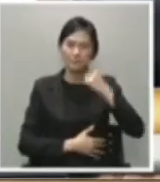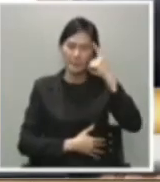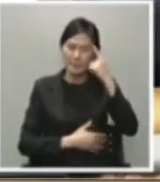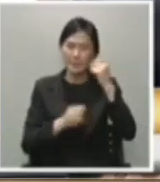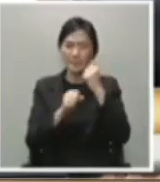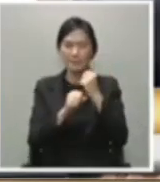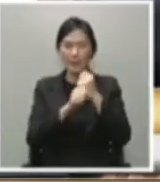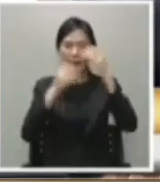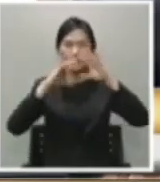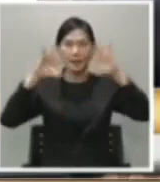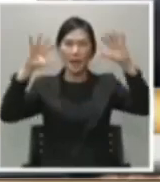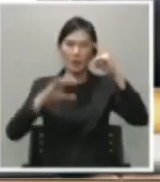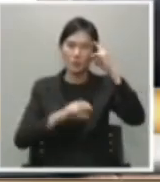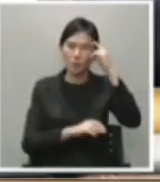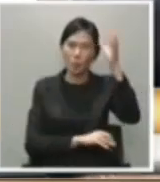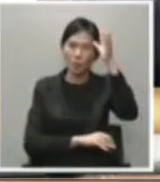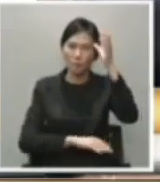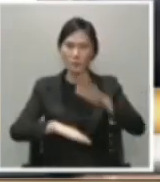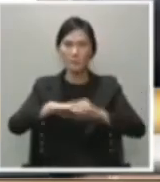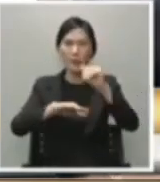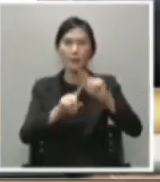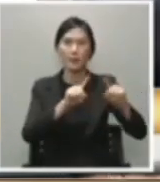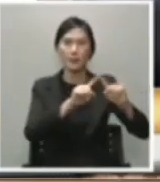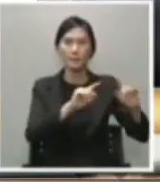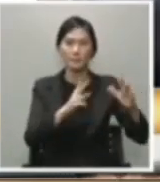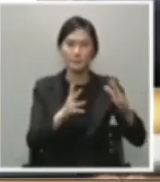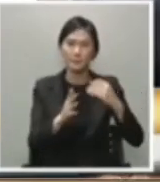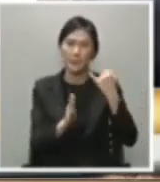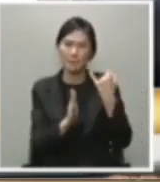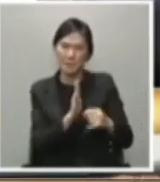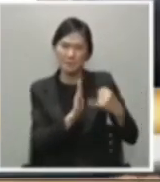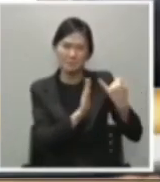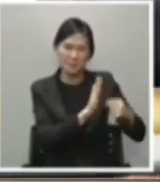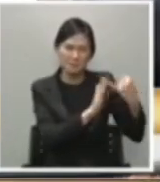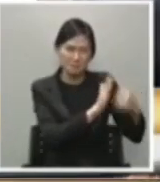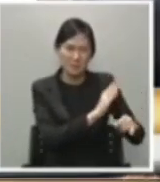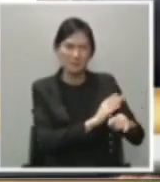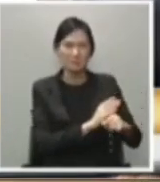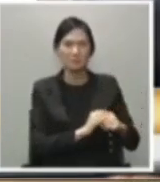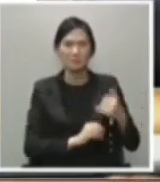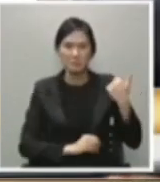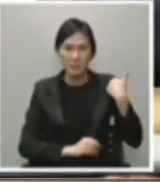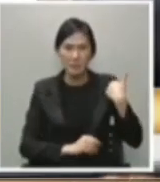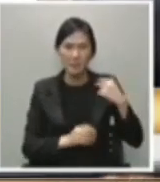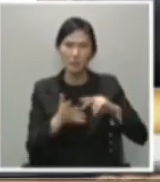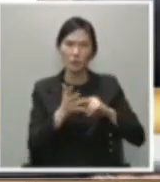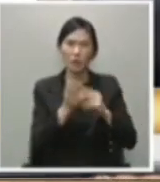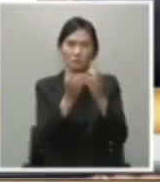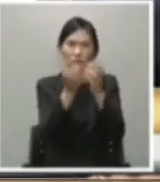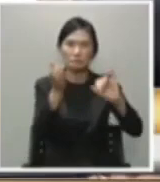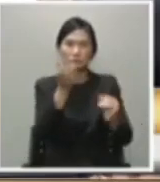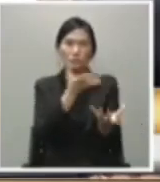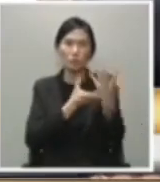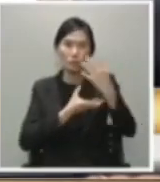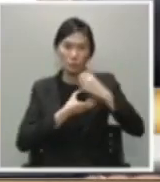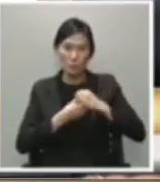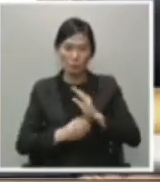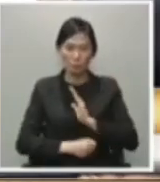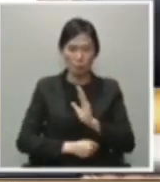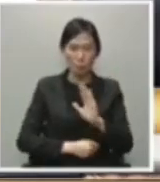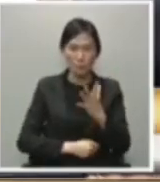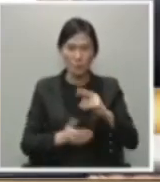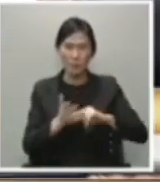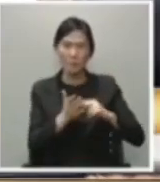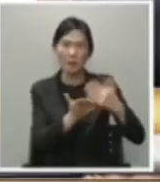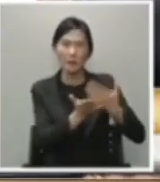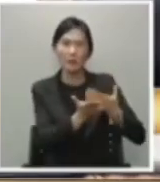แผ่นดินโดยขาดความรู้ความสามารถผิดพลาดบกพร่องอย่างร้ายแรงขาดคุณธรรมจริยธรรมใช้งบประมาณของรั